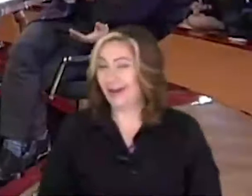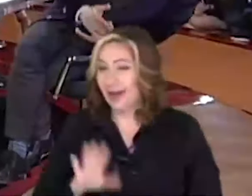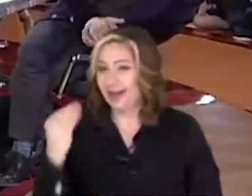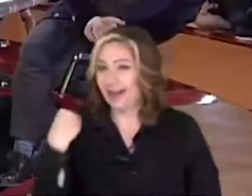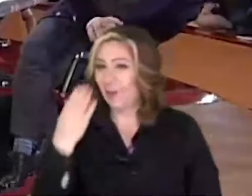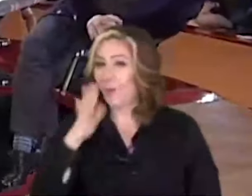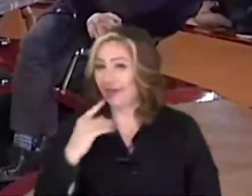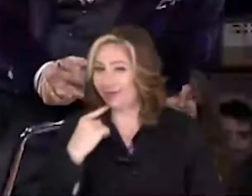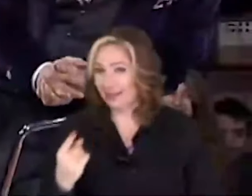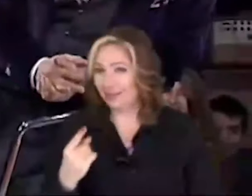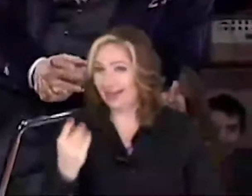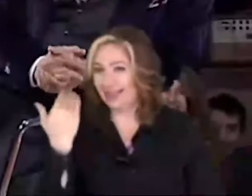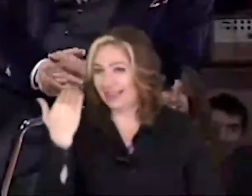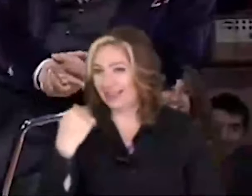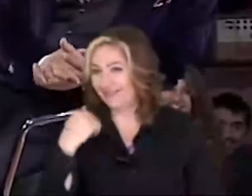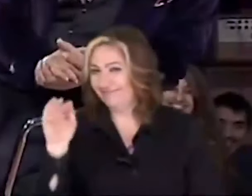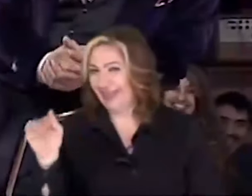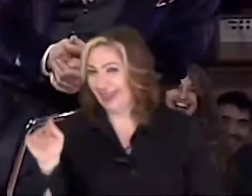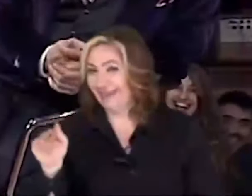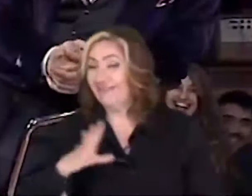Hani yenilik yok dedim ya sana geçen